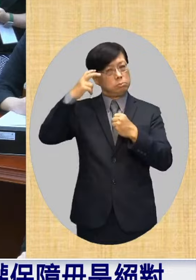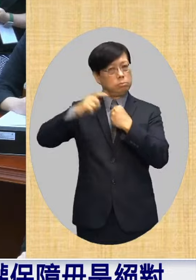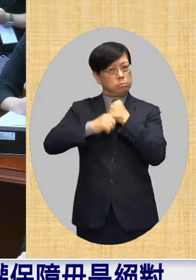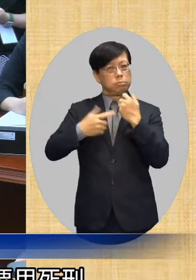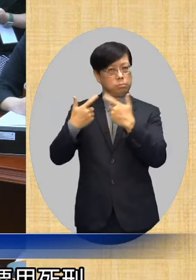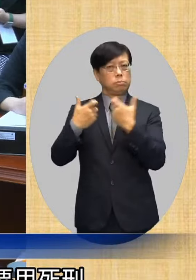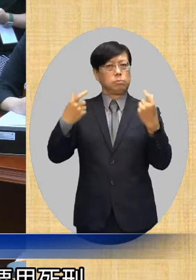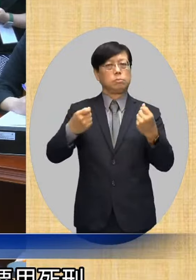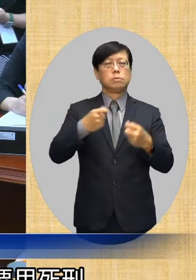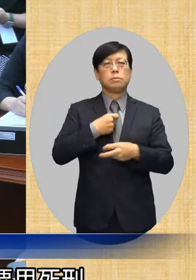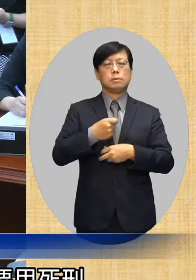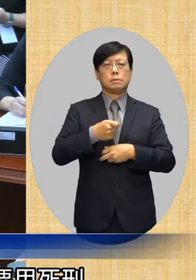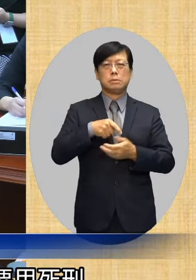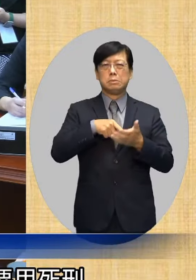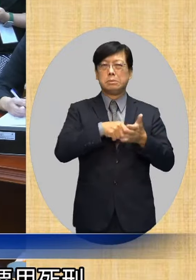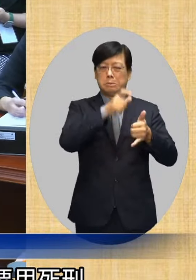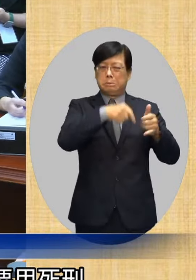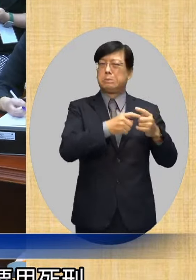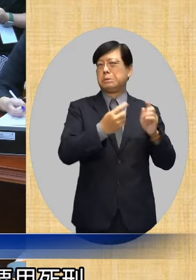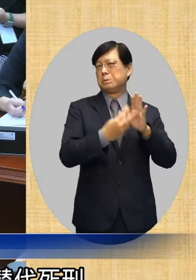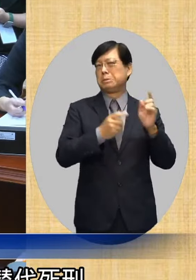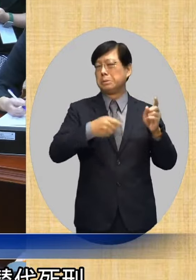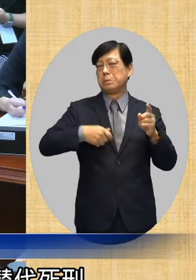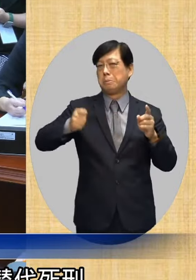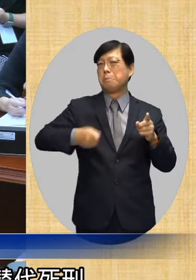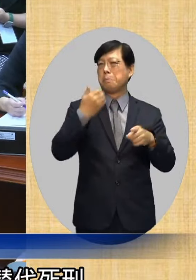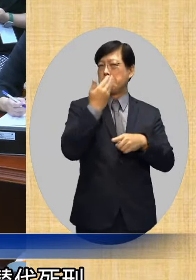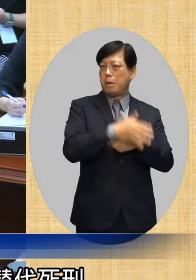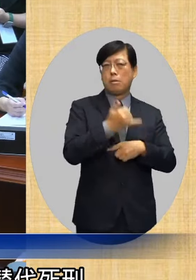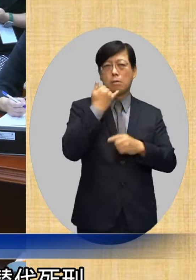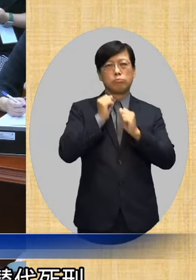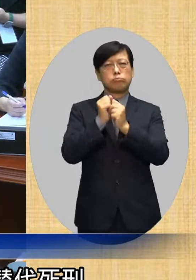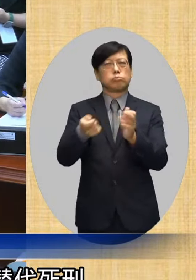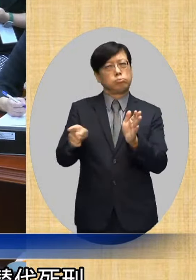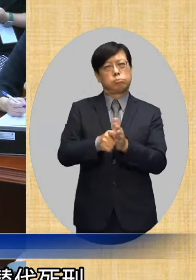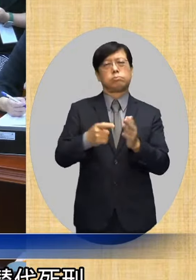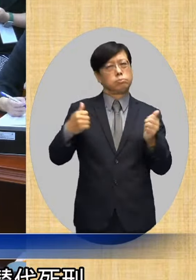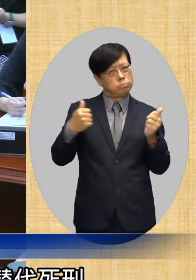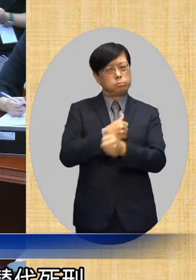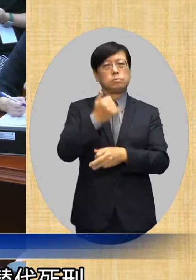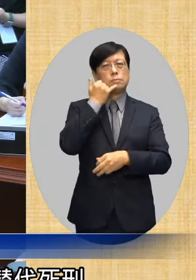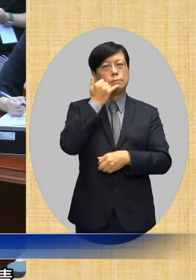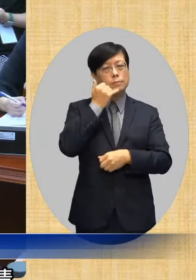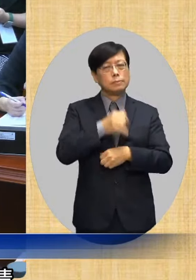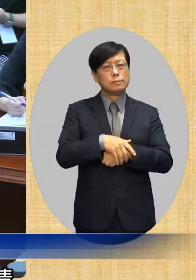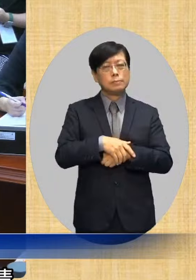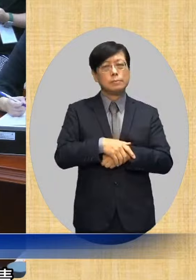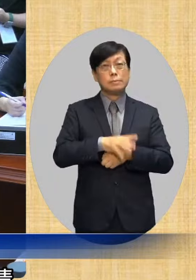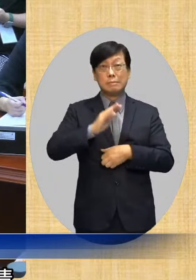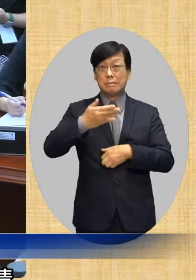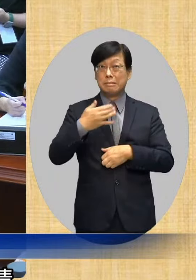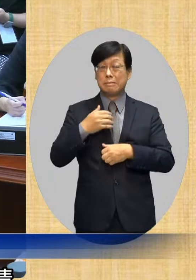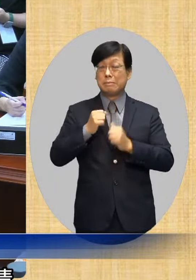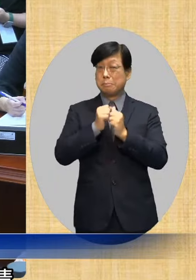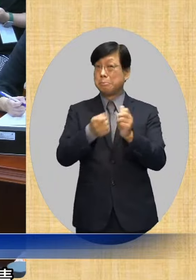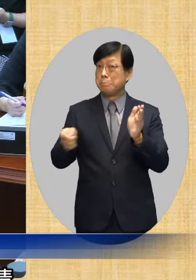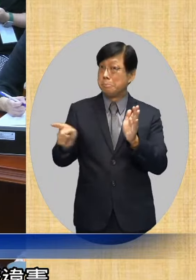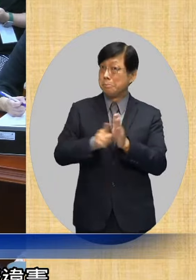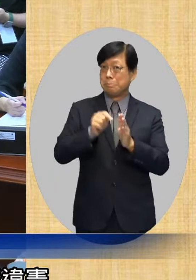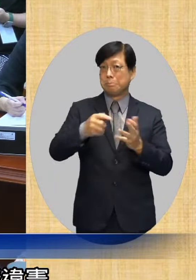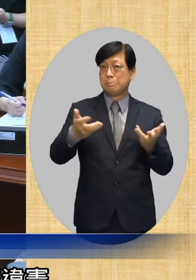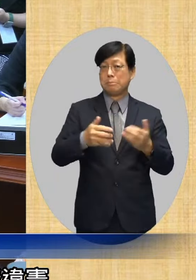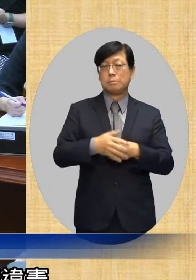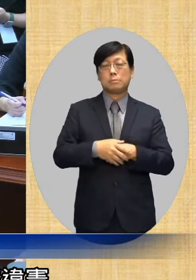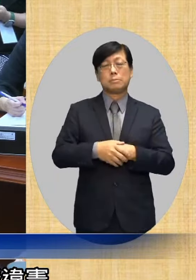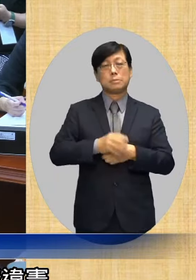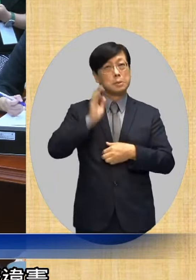今天申请人方可能会说，不要用死刑，可以用终身监禁的方式来替代死刑。那终身监禁这件事情，下